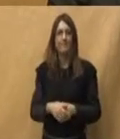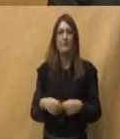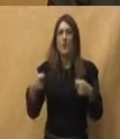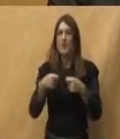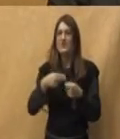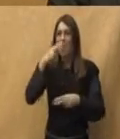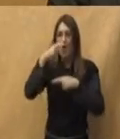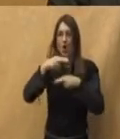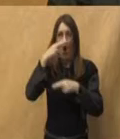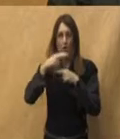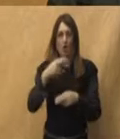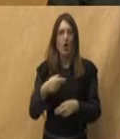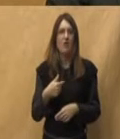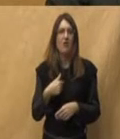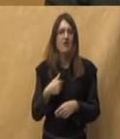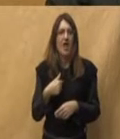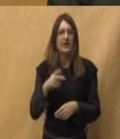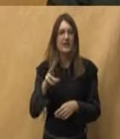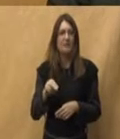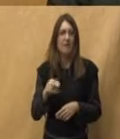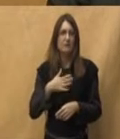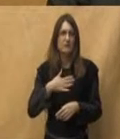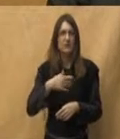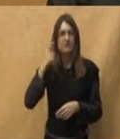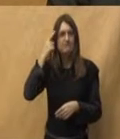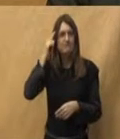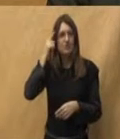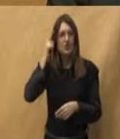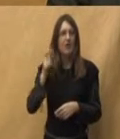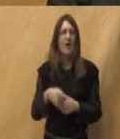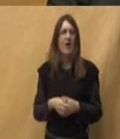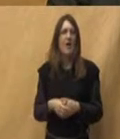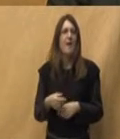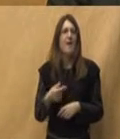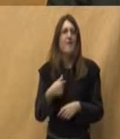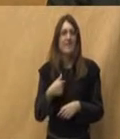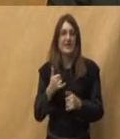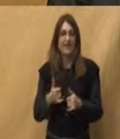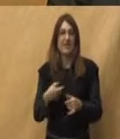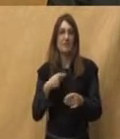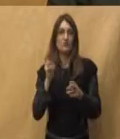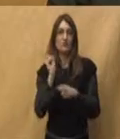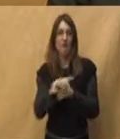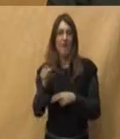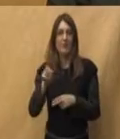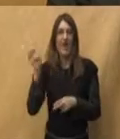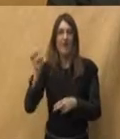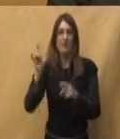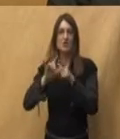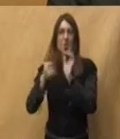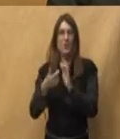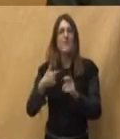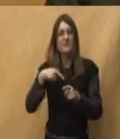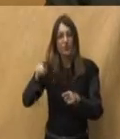ja tu imam stav koji je uglavnom poznat. Mi smo sad članice Europske unije, mi smo prihvatili sve